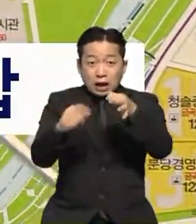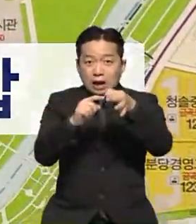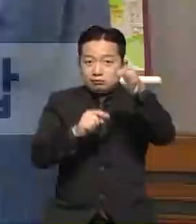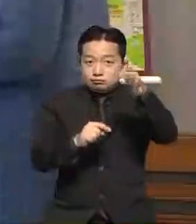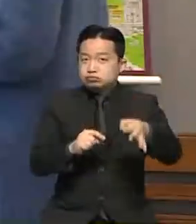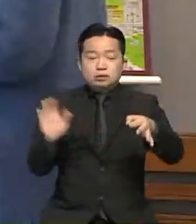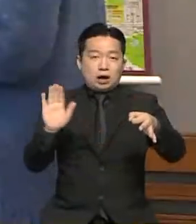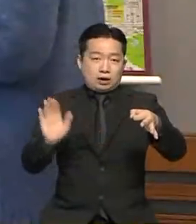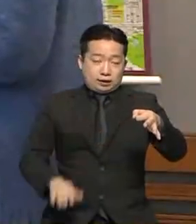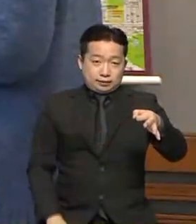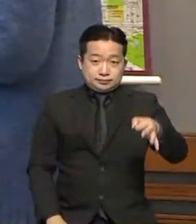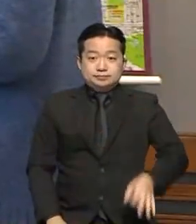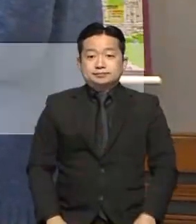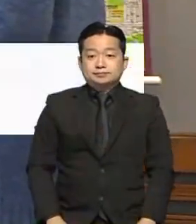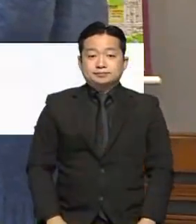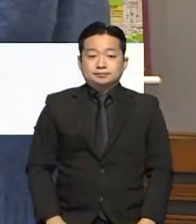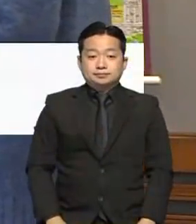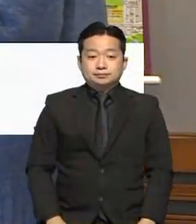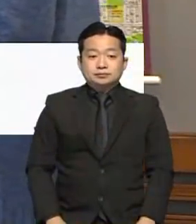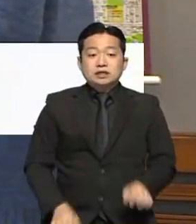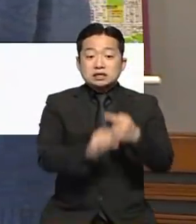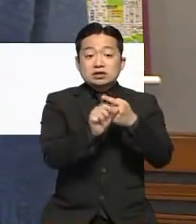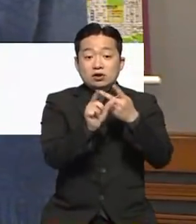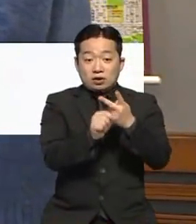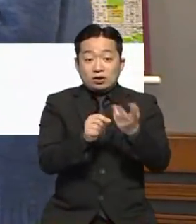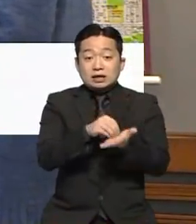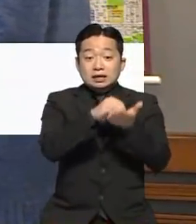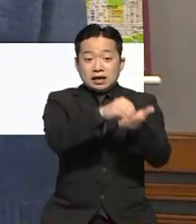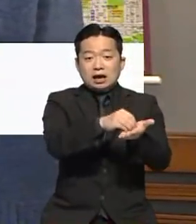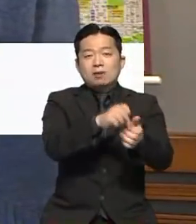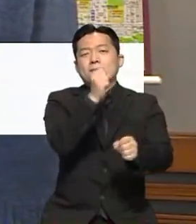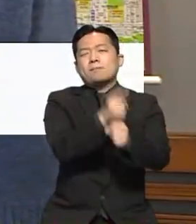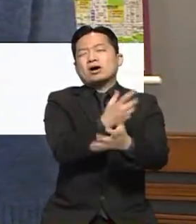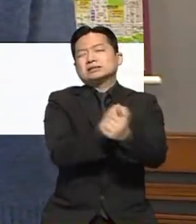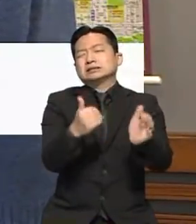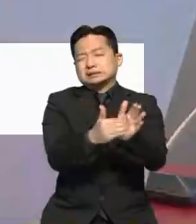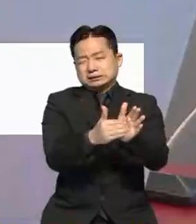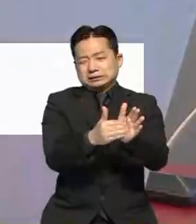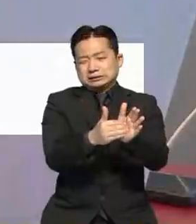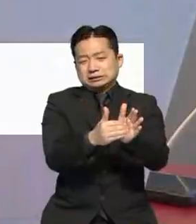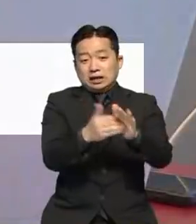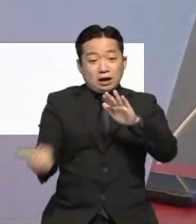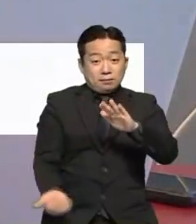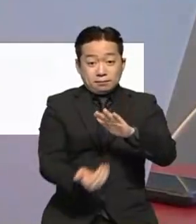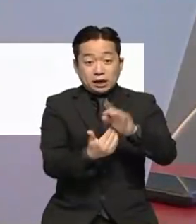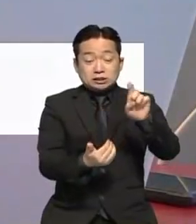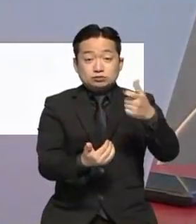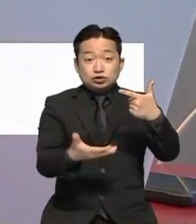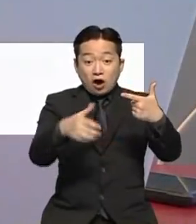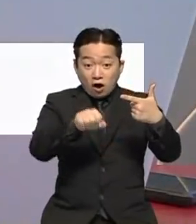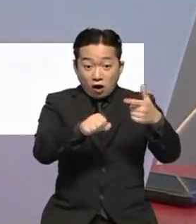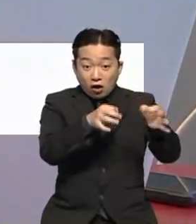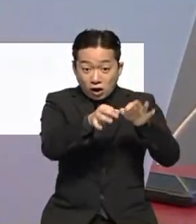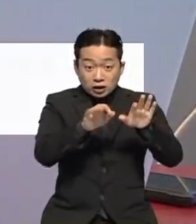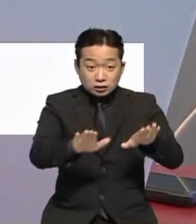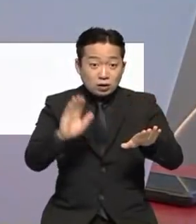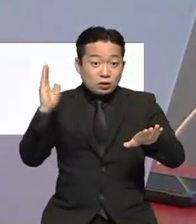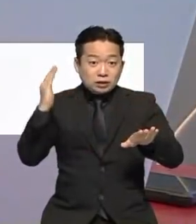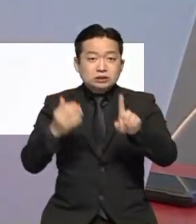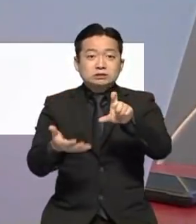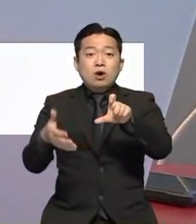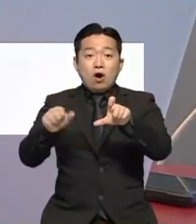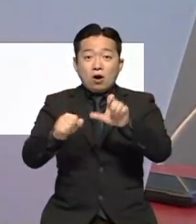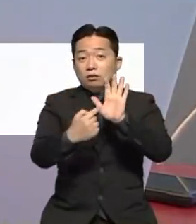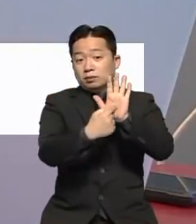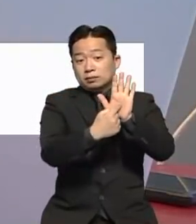떨어지지는 않고 있습니다. 1, 2월에 들어갈 사람은 계약 다 끝났어요. 최고가 16억에 거래됐던 게 이제 15억에